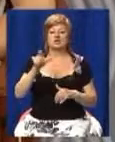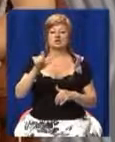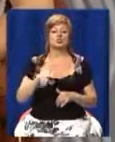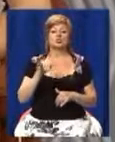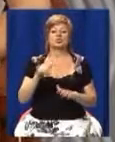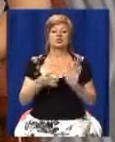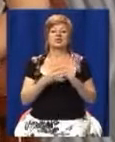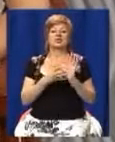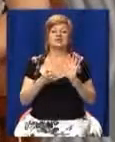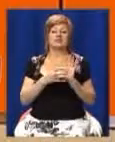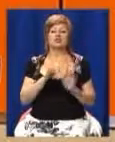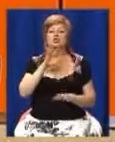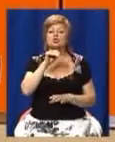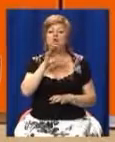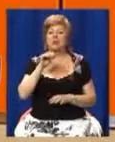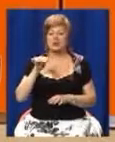майже 900 песиків?